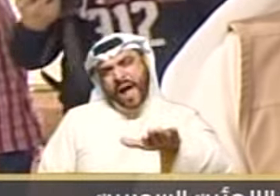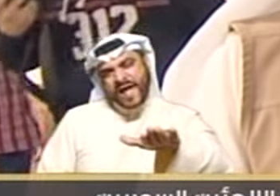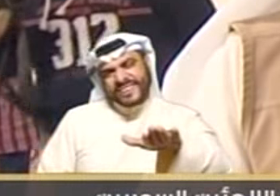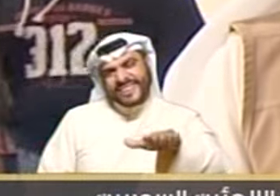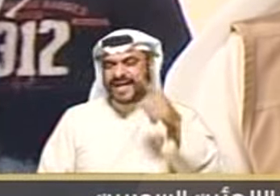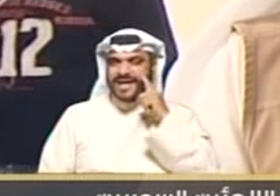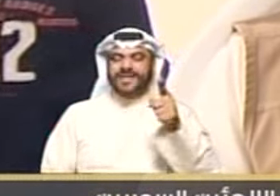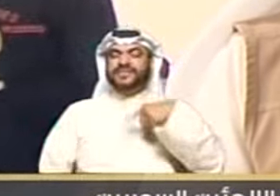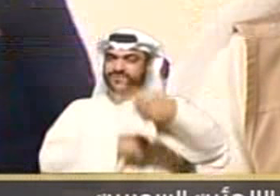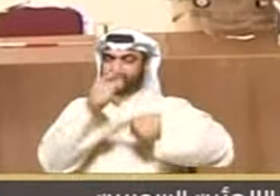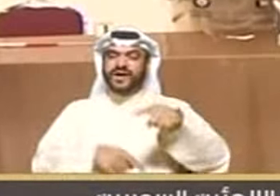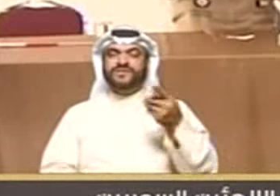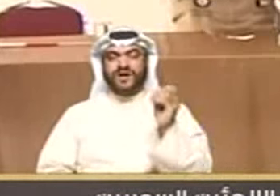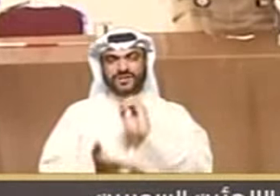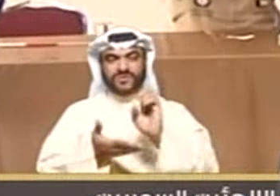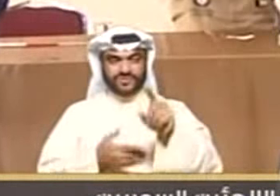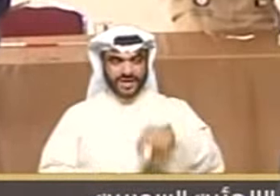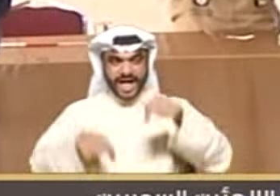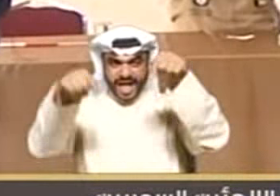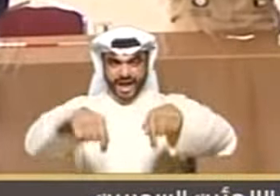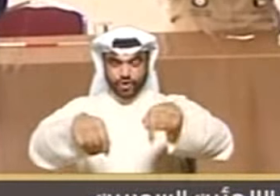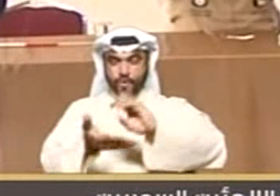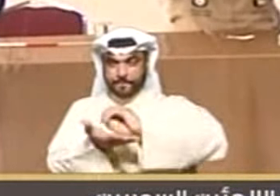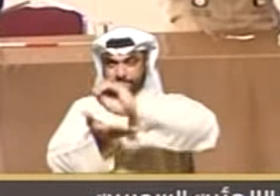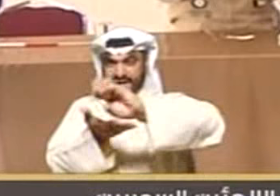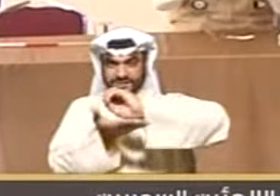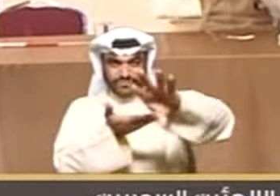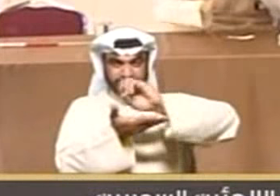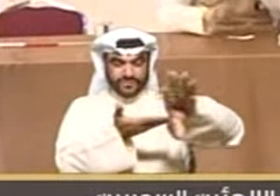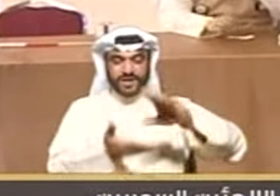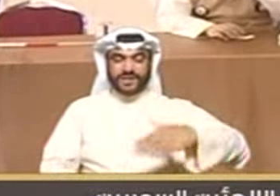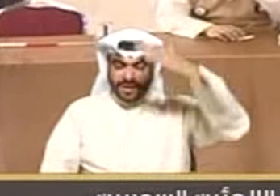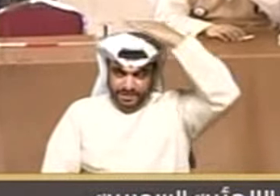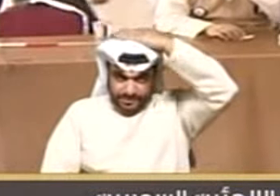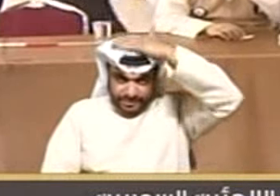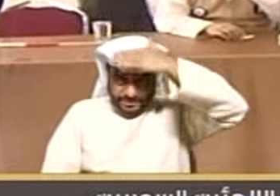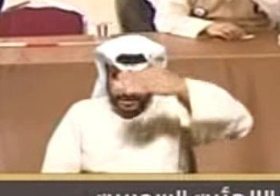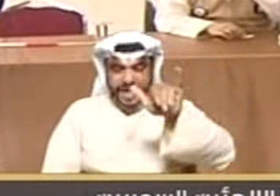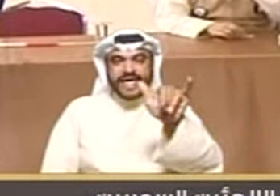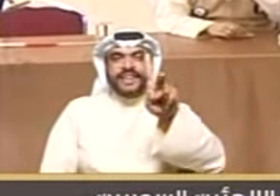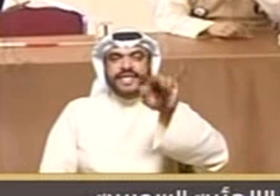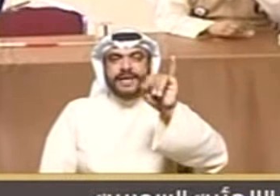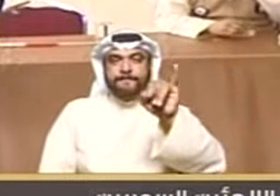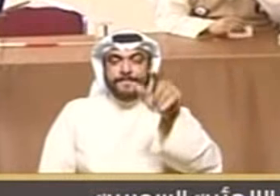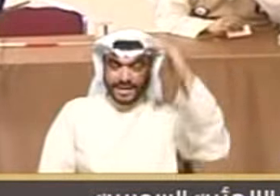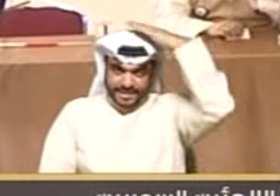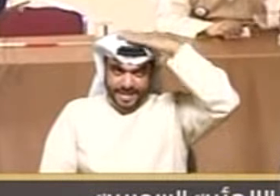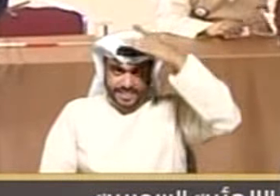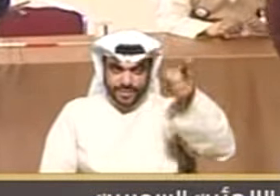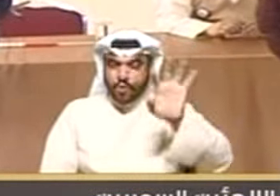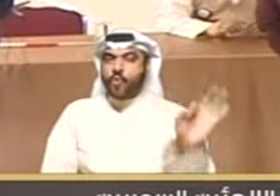القادمة خلال الأسبوع القادم بإذن الله إن شاء الله. إحنا اليوم عندنا توزيع للأيتام في المملكة الأردنية